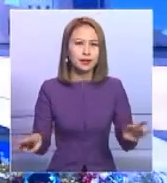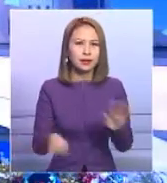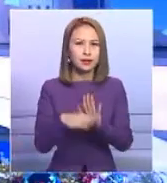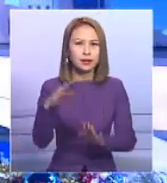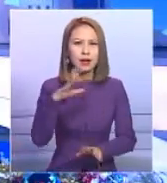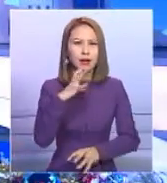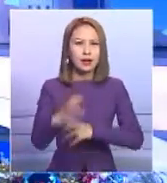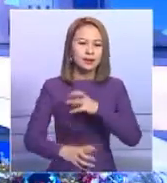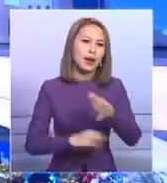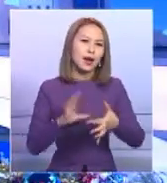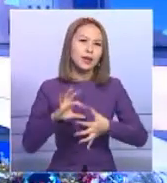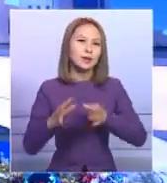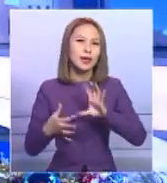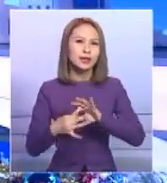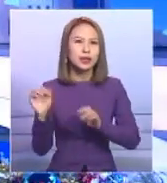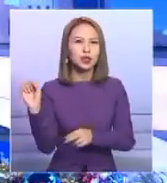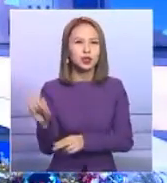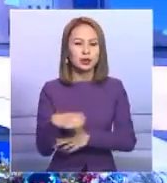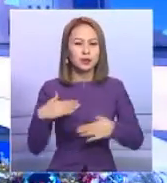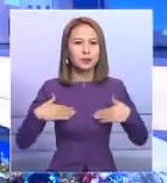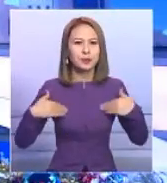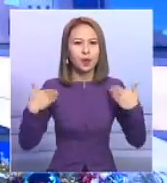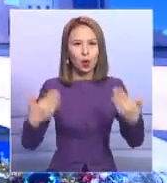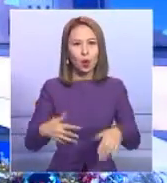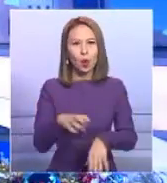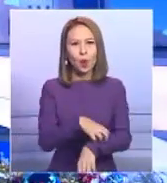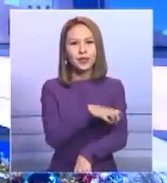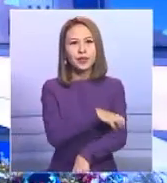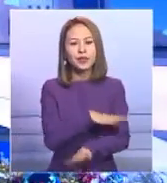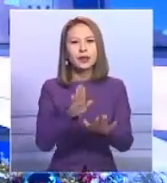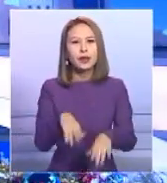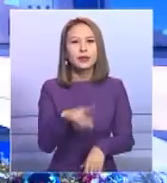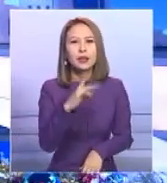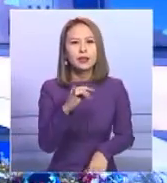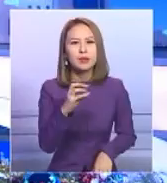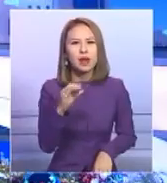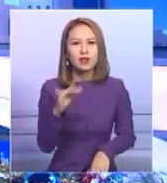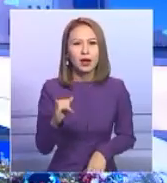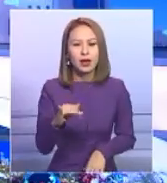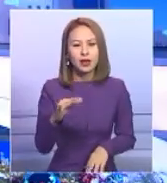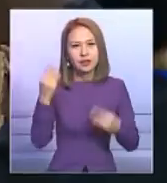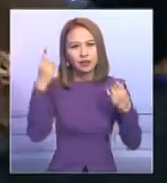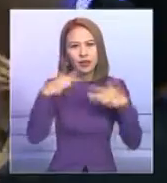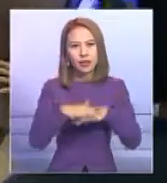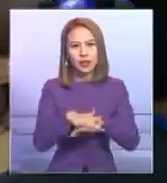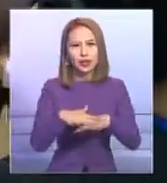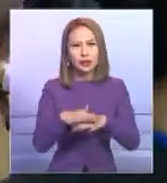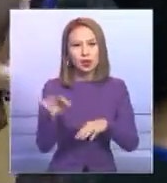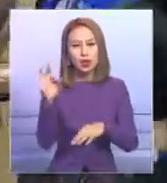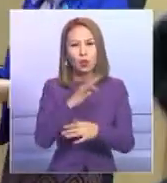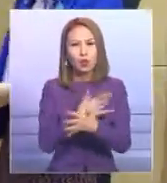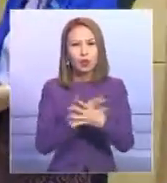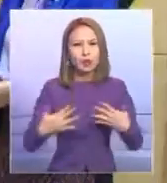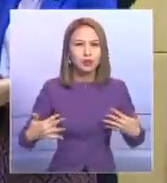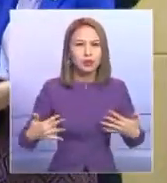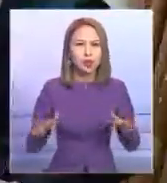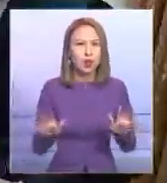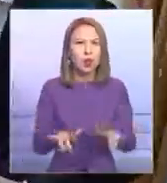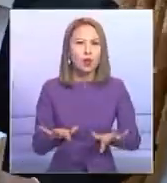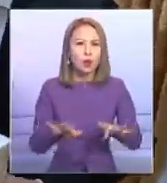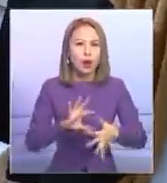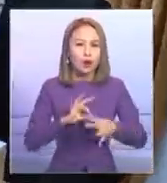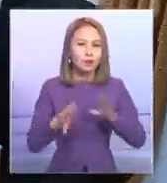Сенатта халықаралық олимпиада жеңімпаздарын құттықтады. Комитет төрайымы Дариға Назарбаева информатика пәнінен өткен бүкіл